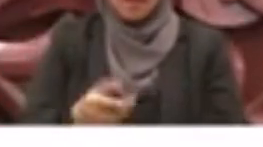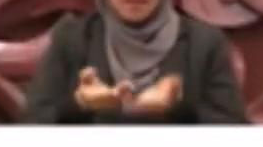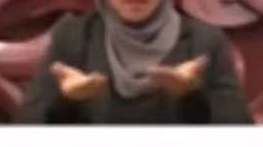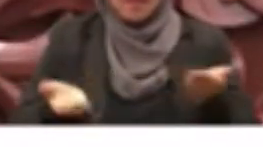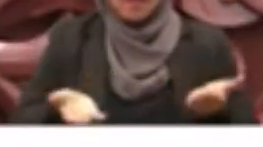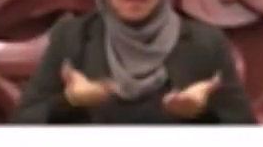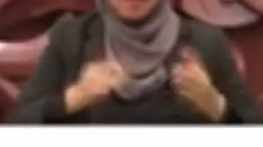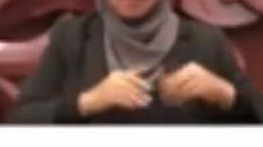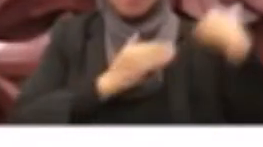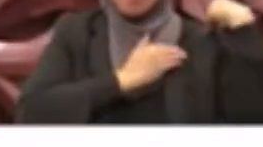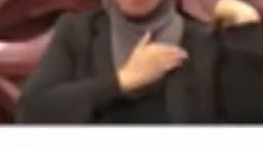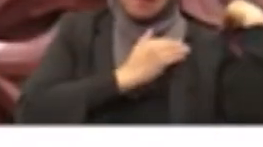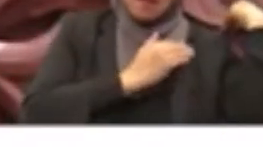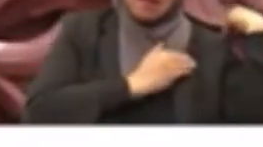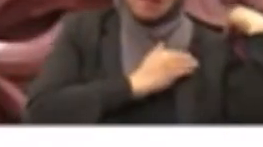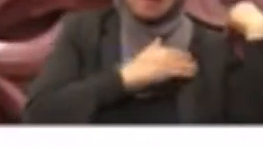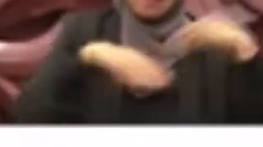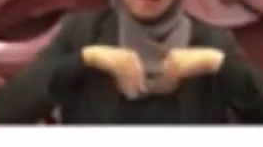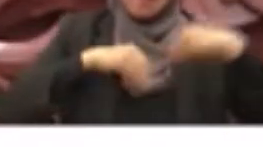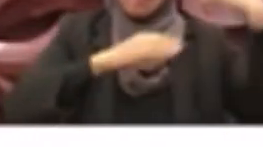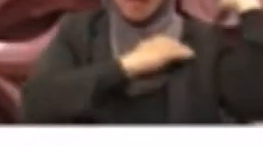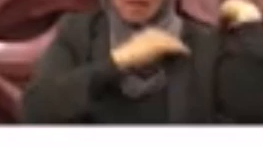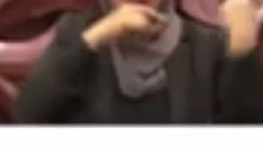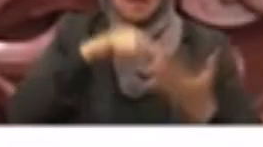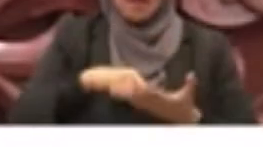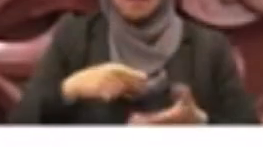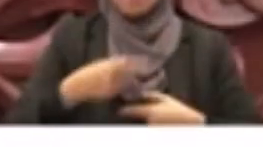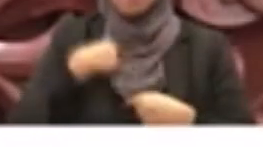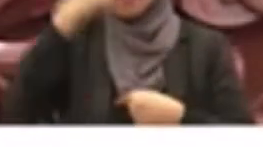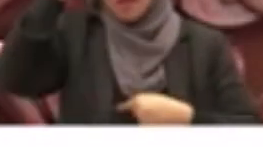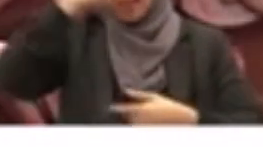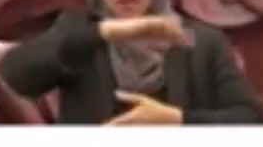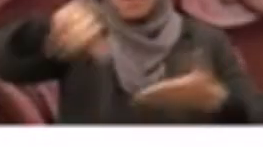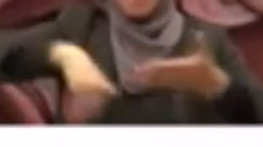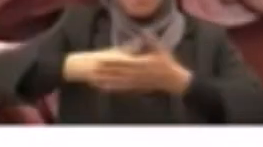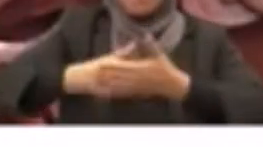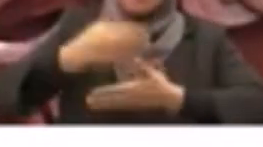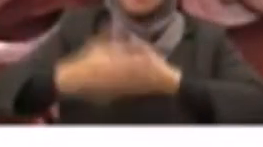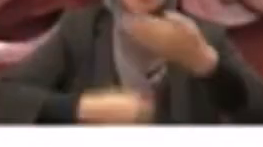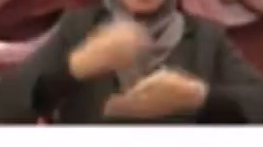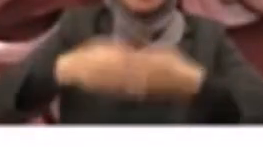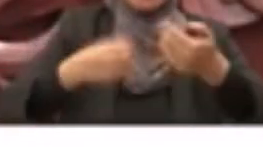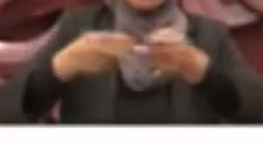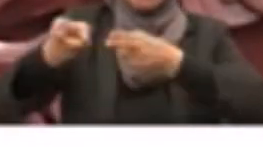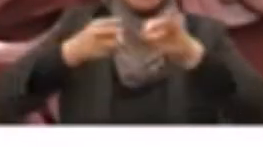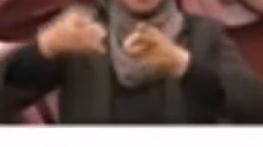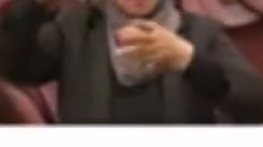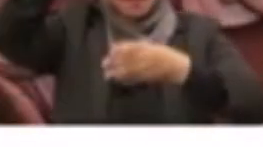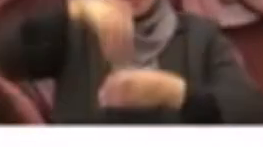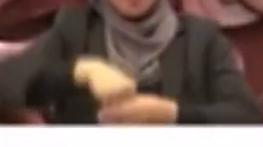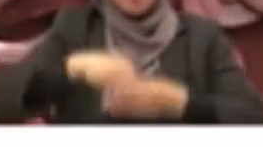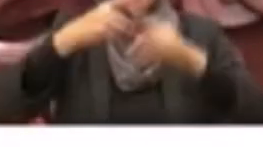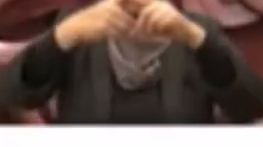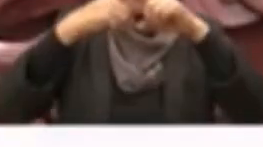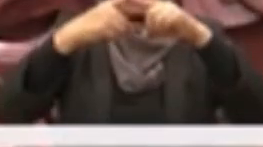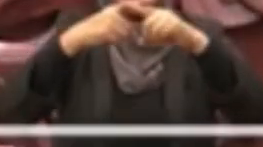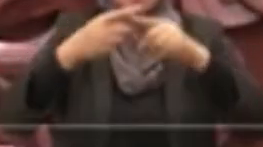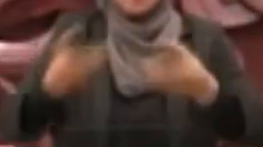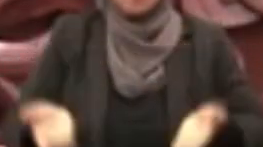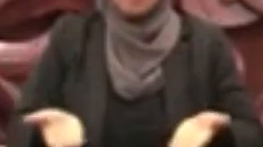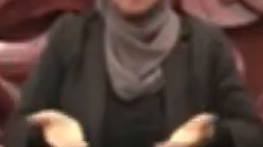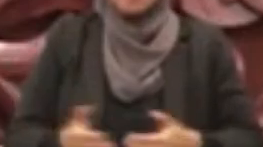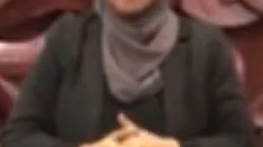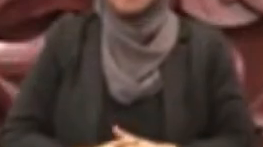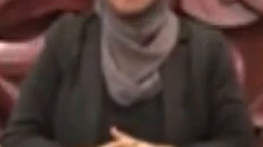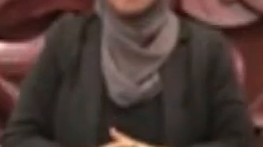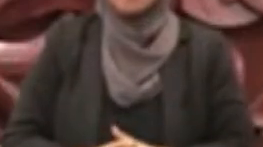dalam segala proseding dan urusan dalam dewan yang mulia ini beliau menyatakan demikian ketika